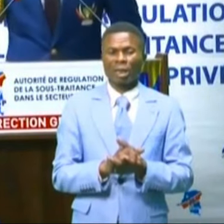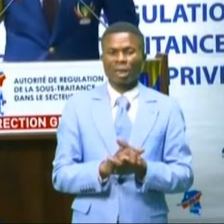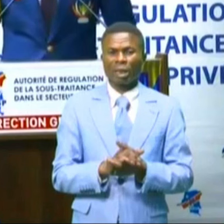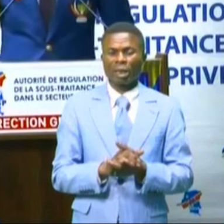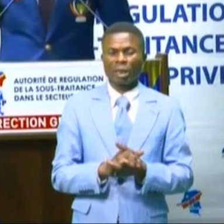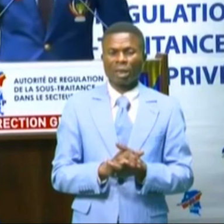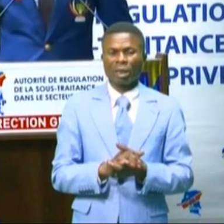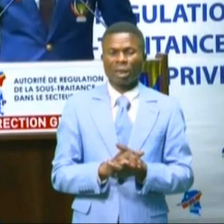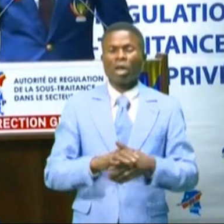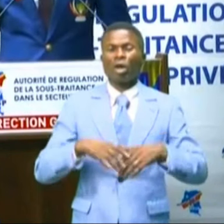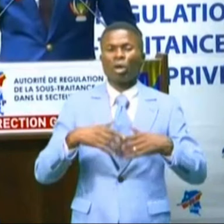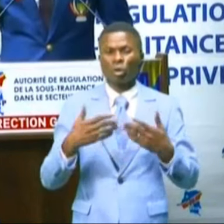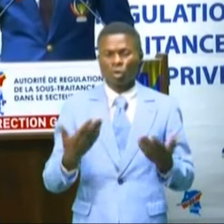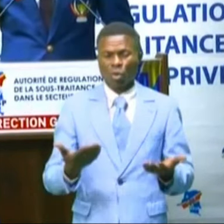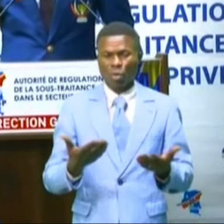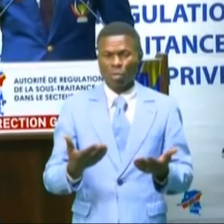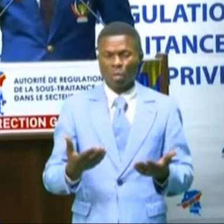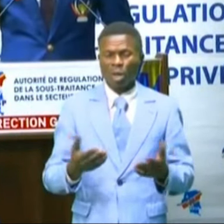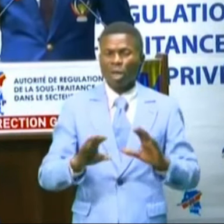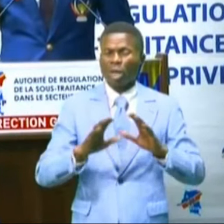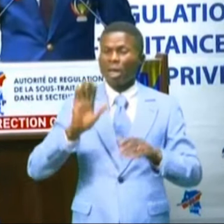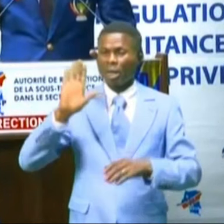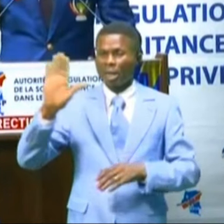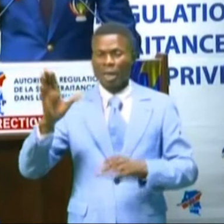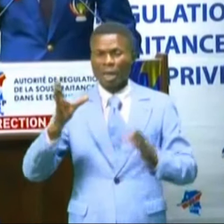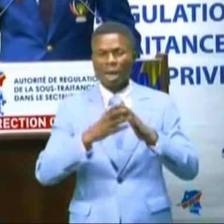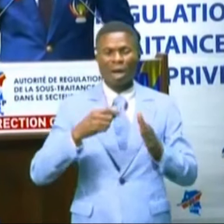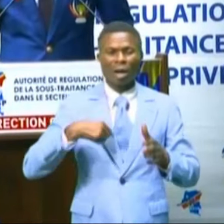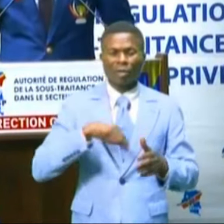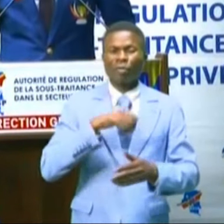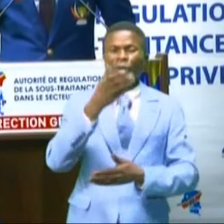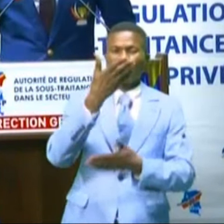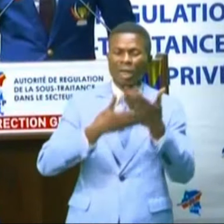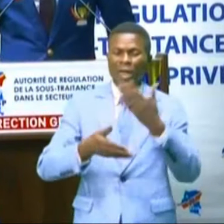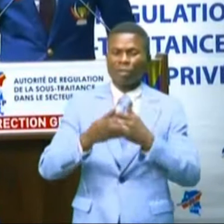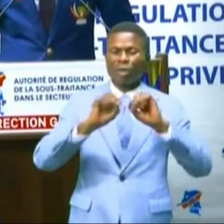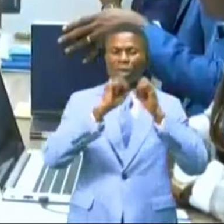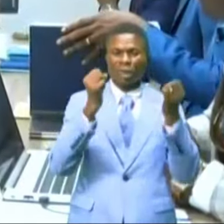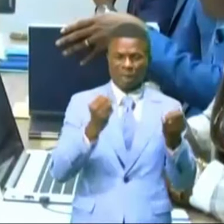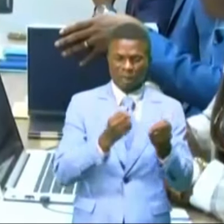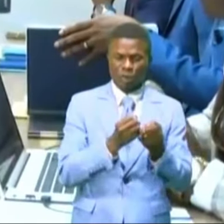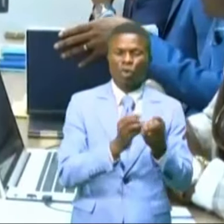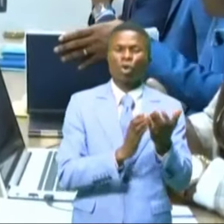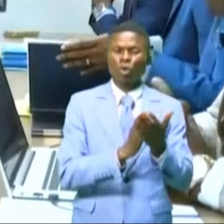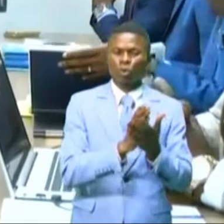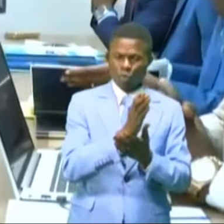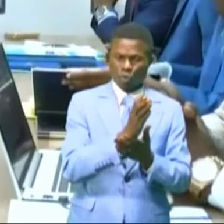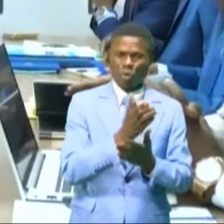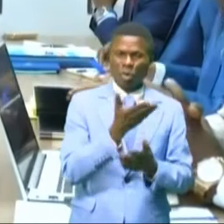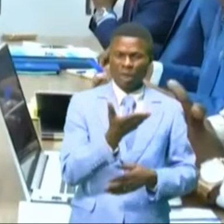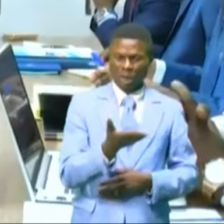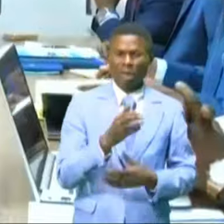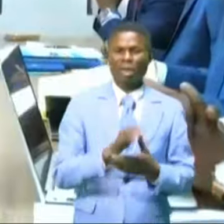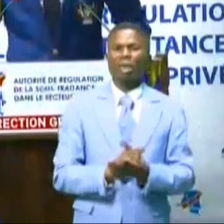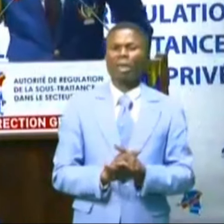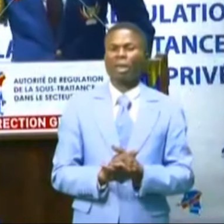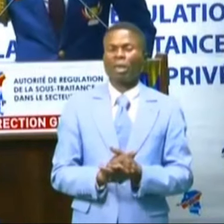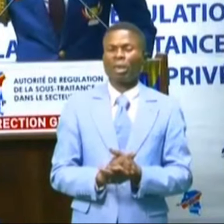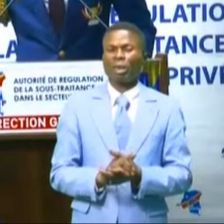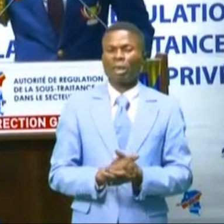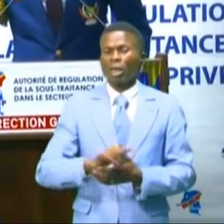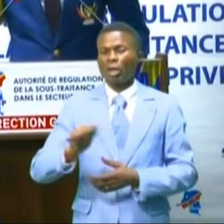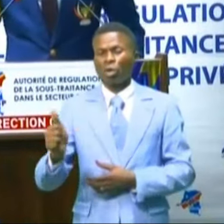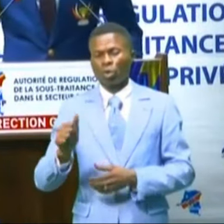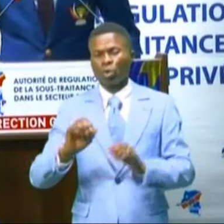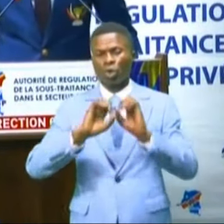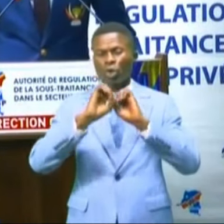comment ensemble avec eux, les remplacer par des sociétés éligibles. C'est d'ailleurs la raison de la